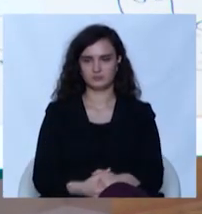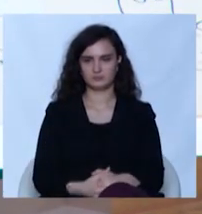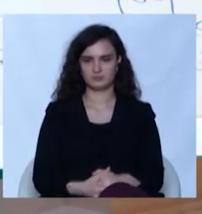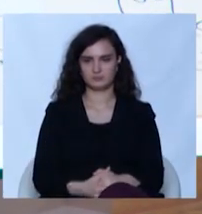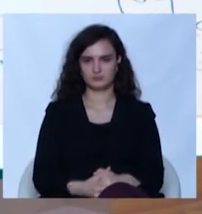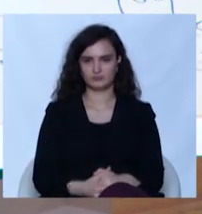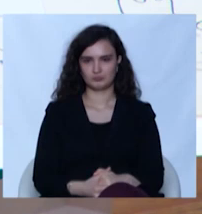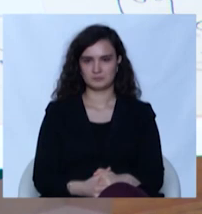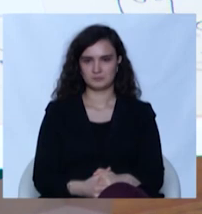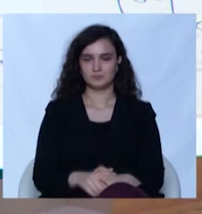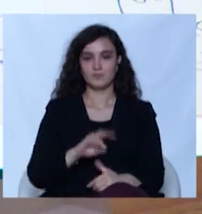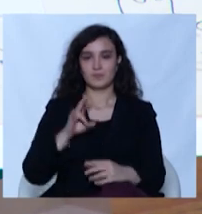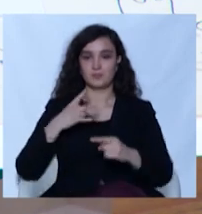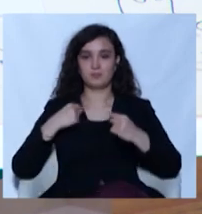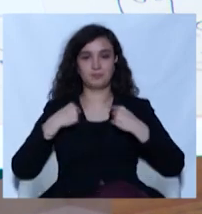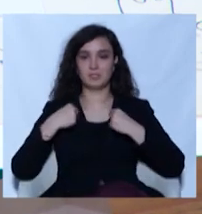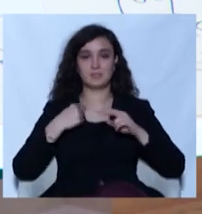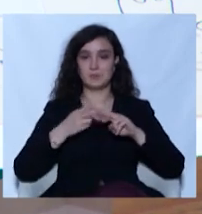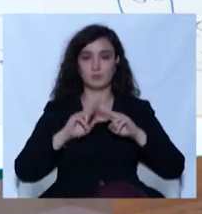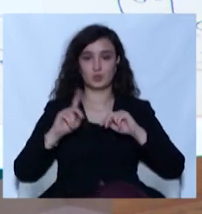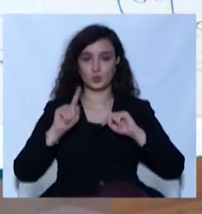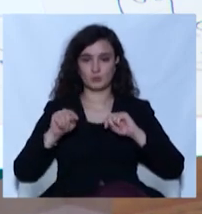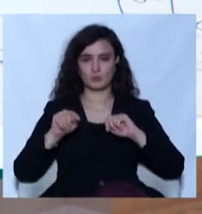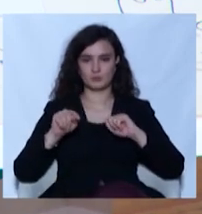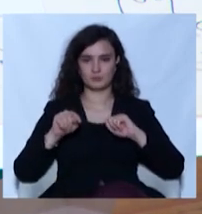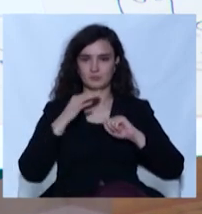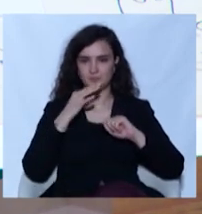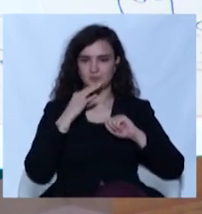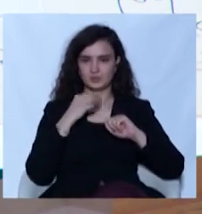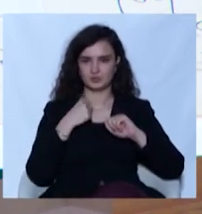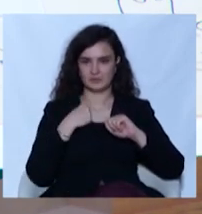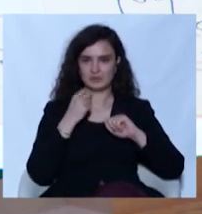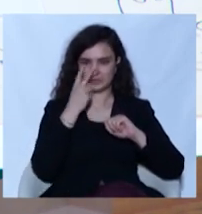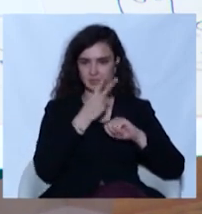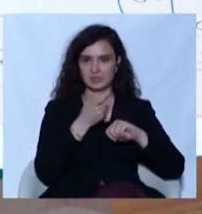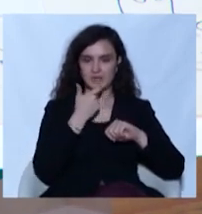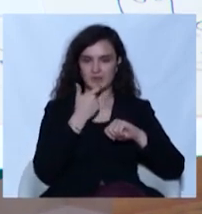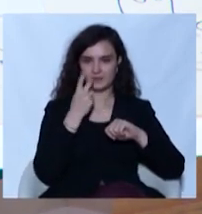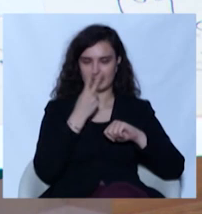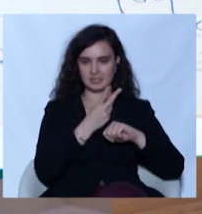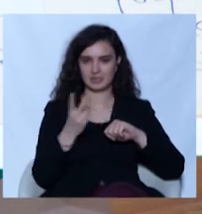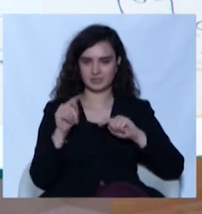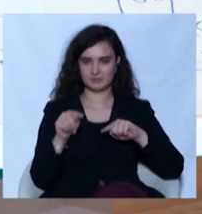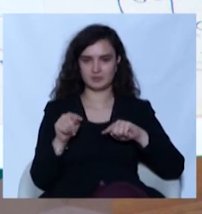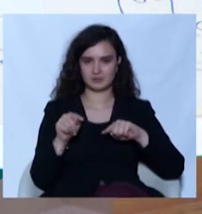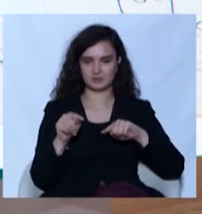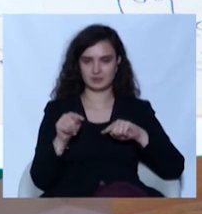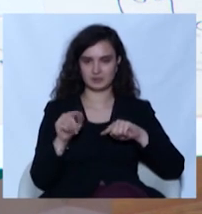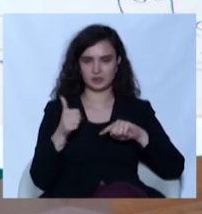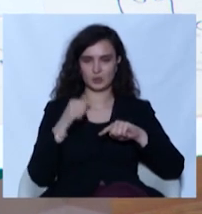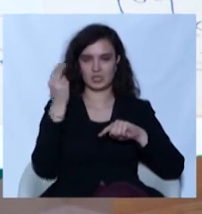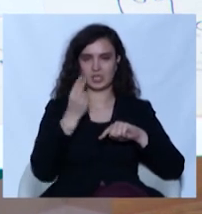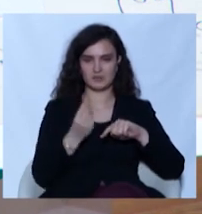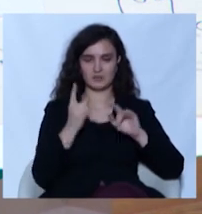არ გინდათ არ იწვალოთ, იმიტომ რომ მერე ჩვენ დავათვალიერებთ პორტრეტებს, როგორ